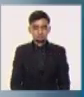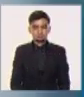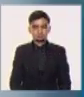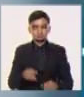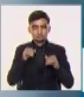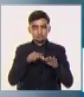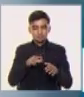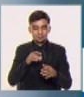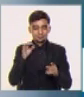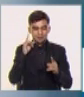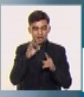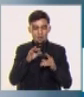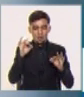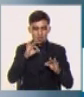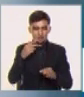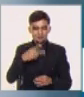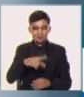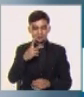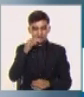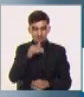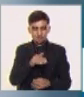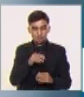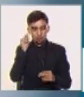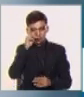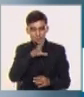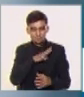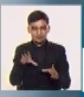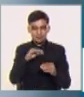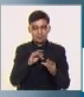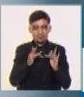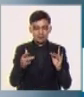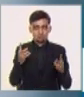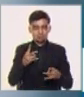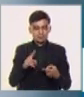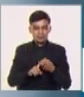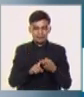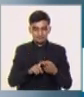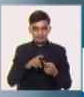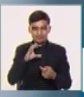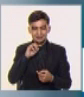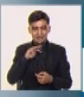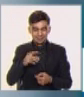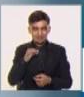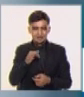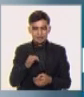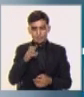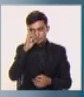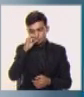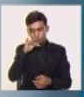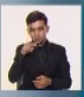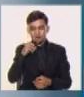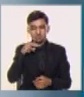данной задачи 22 тысяч учащимся, нуждающихся в доступе к сети интернет, местным бюджетом